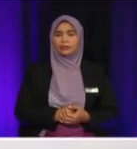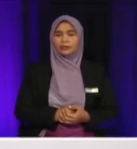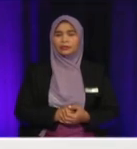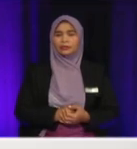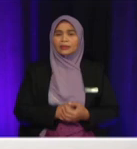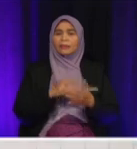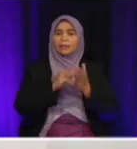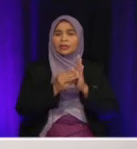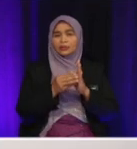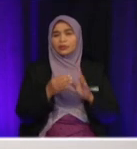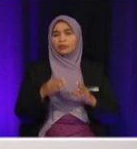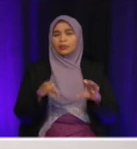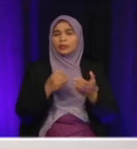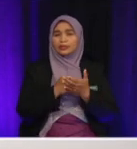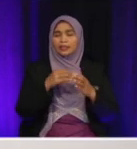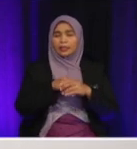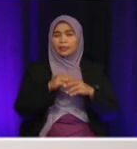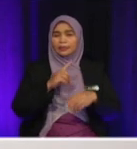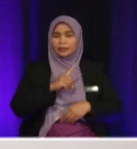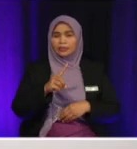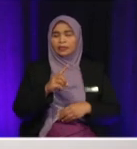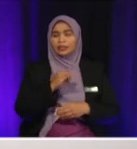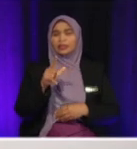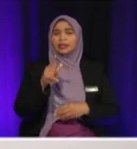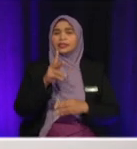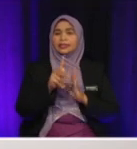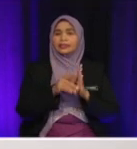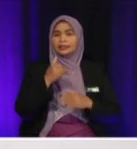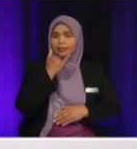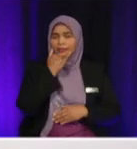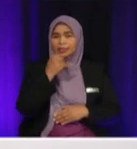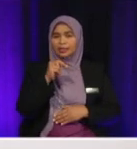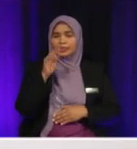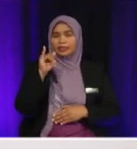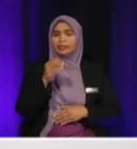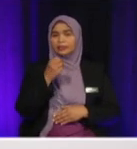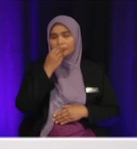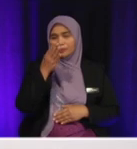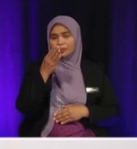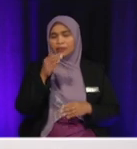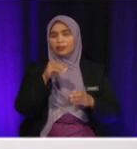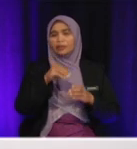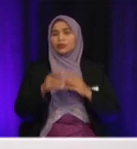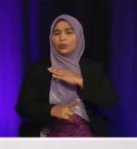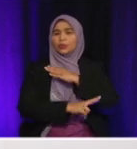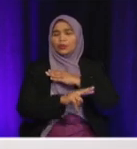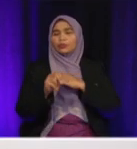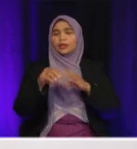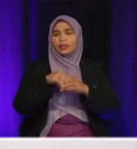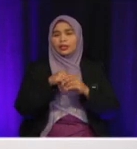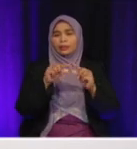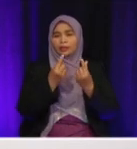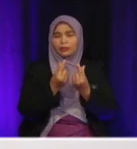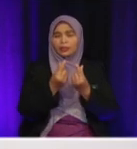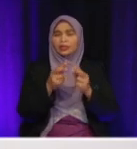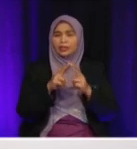Maksud jenayah dalam Islam ialah kesalahan yang dinyatakan hukumannya dalam Al-Quran,